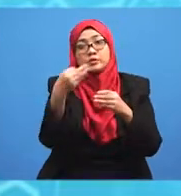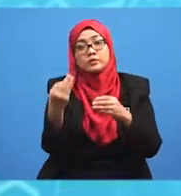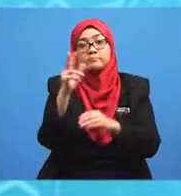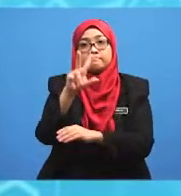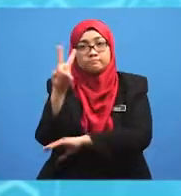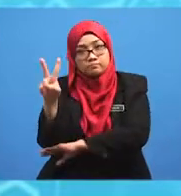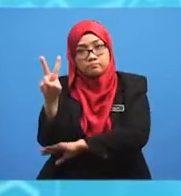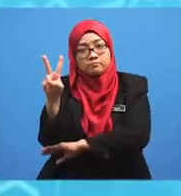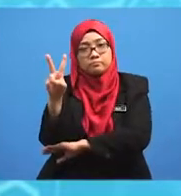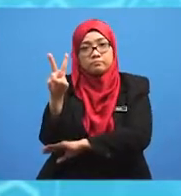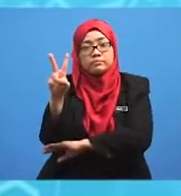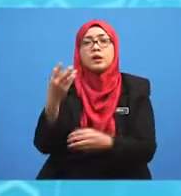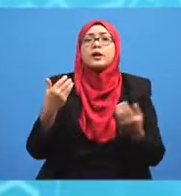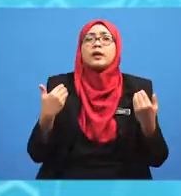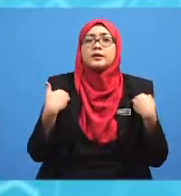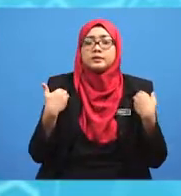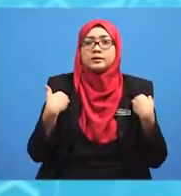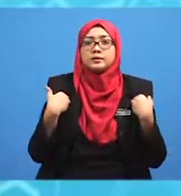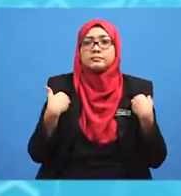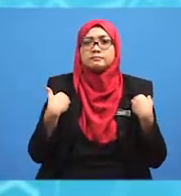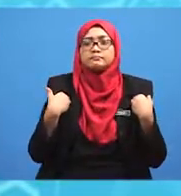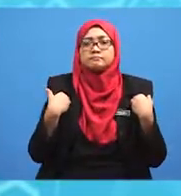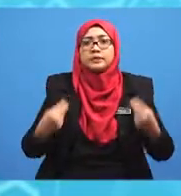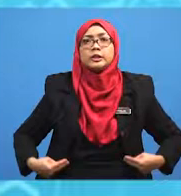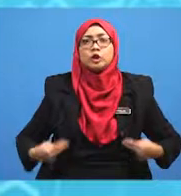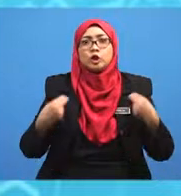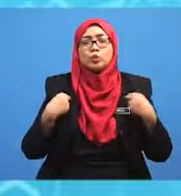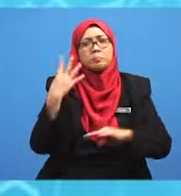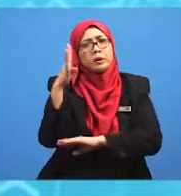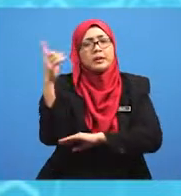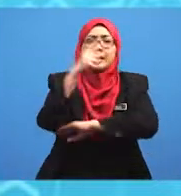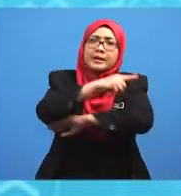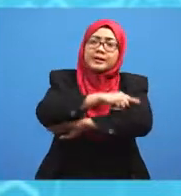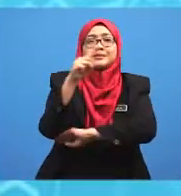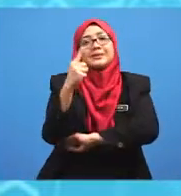Fosforus-32 yang mempunyai setengah hayat selama 14 hari.